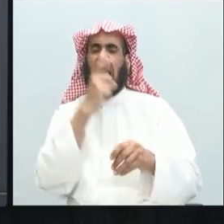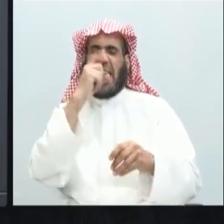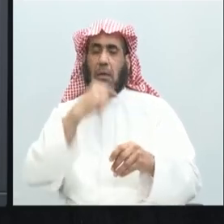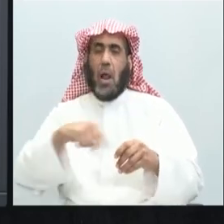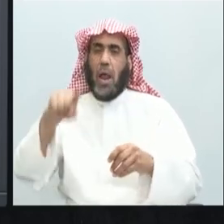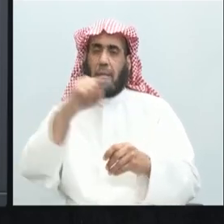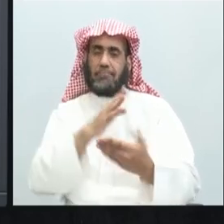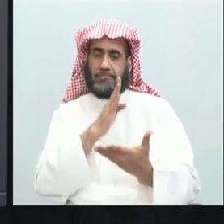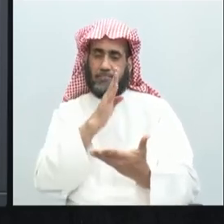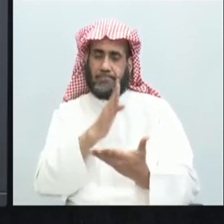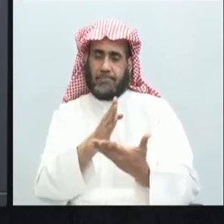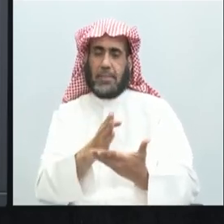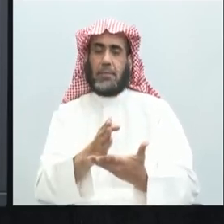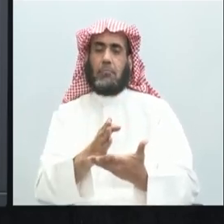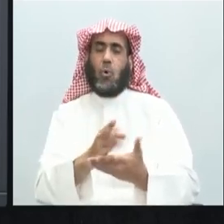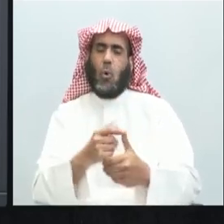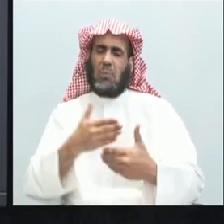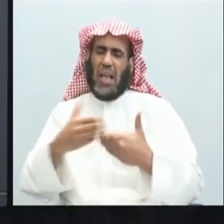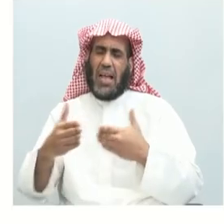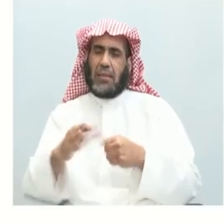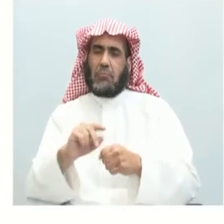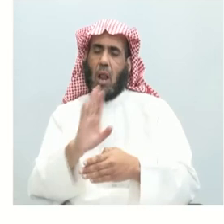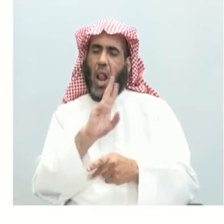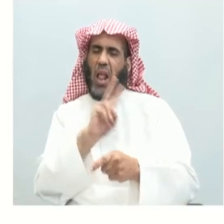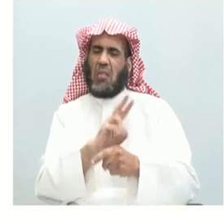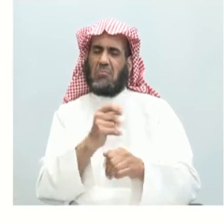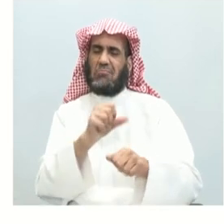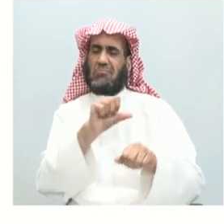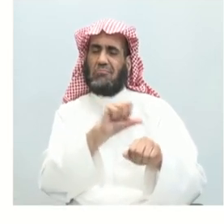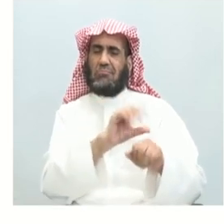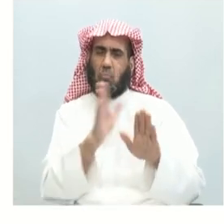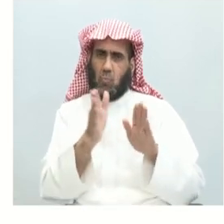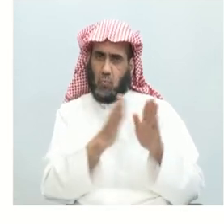الالتزام بالصدق والابتعاد عن الكذب